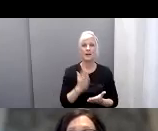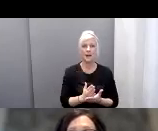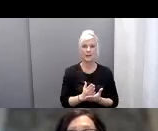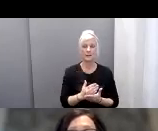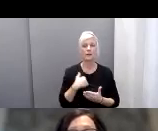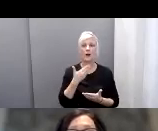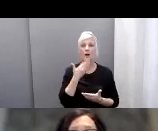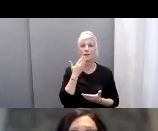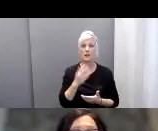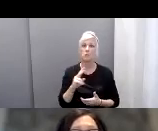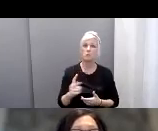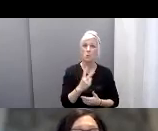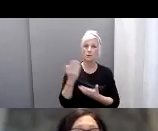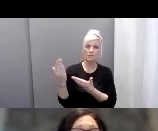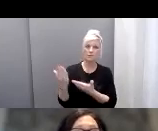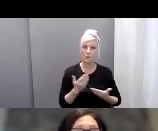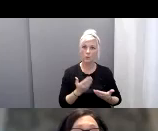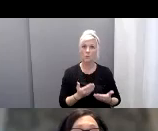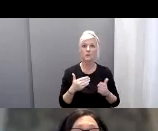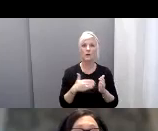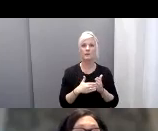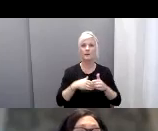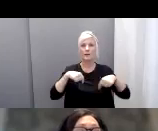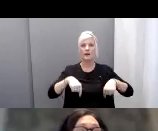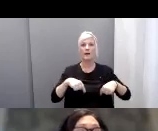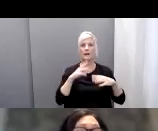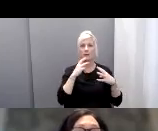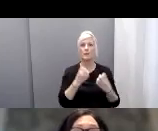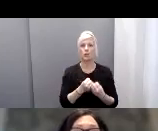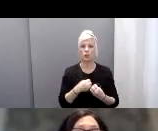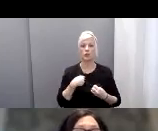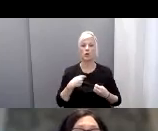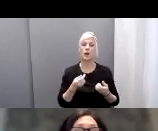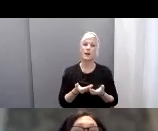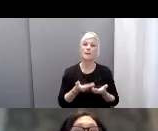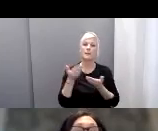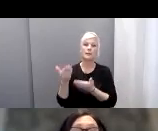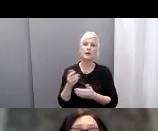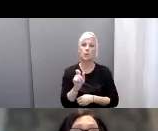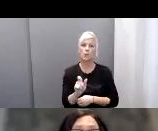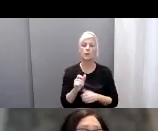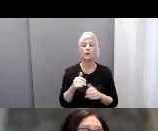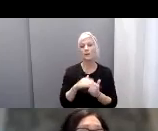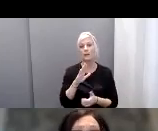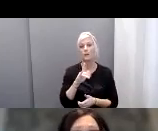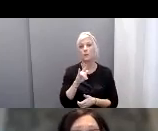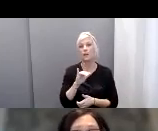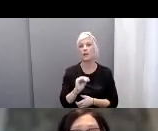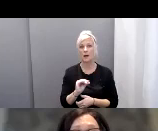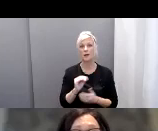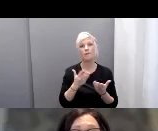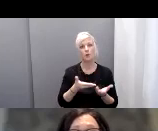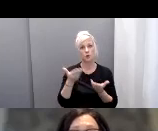båda er två välkomna och så lämnar jag först ordet till Julia. Varsågod